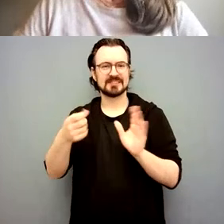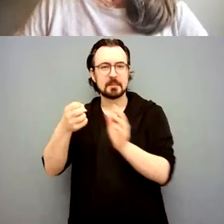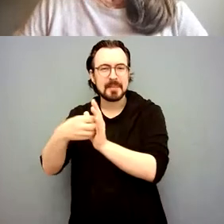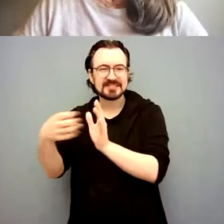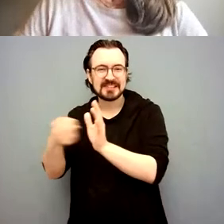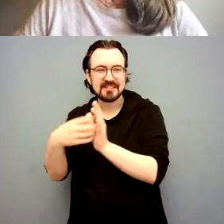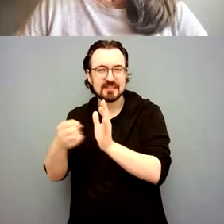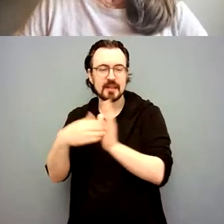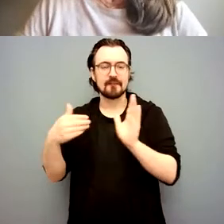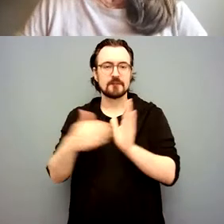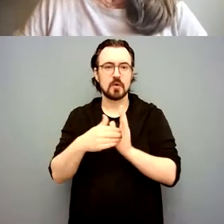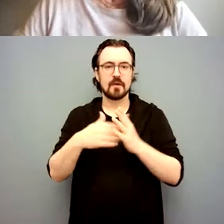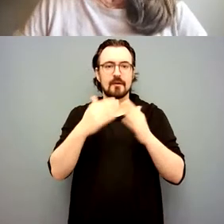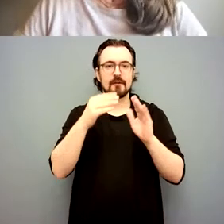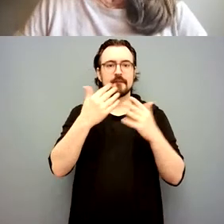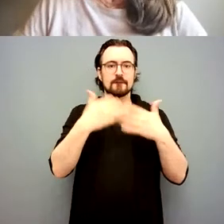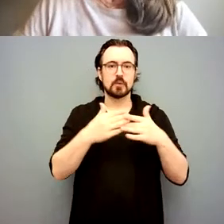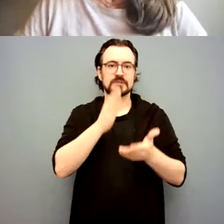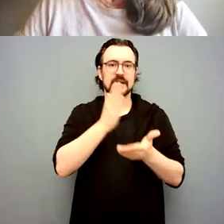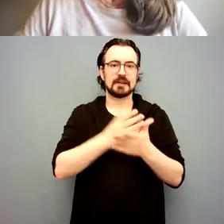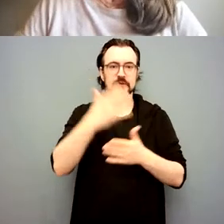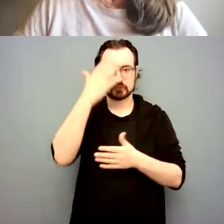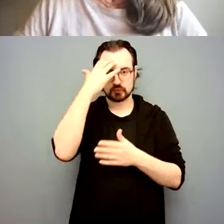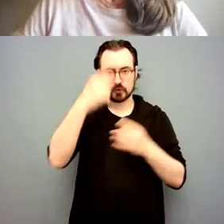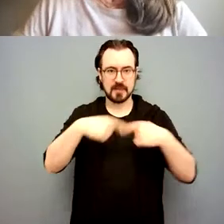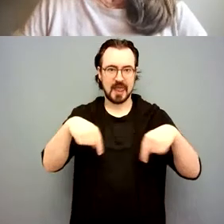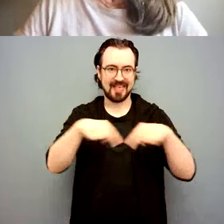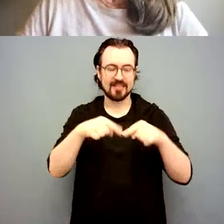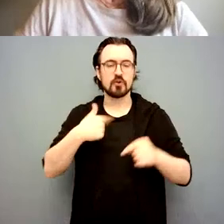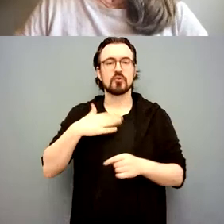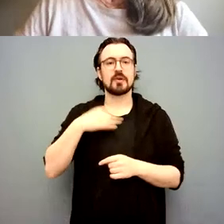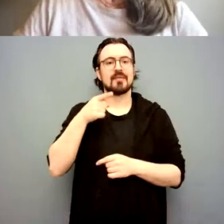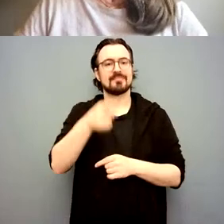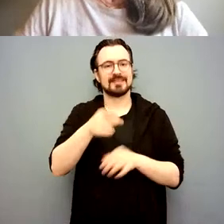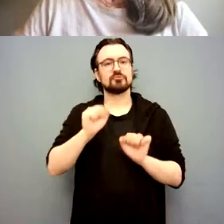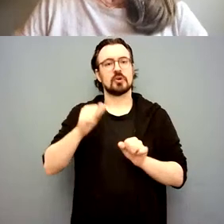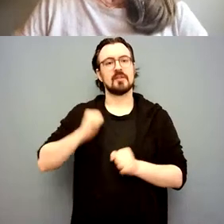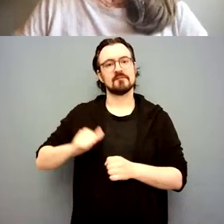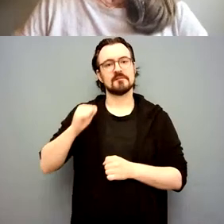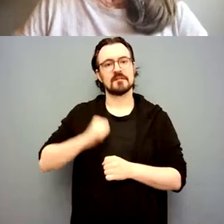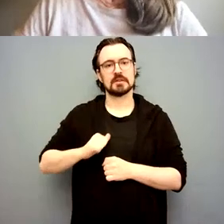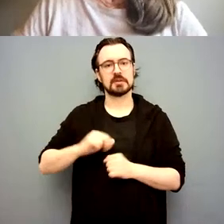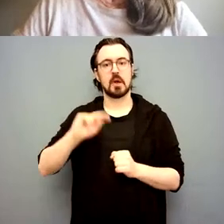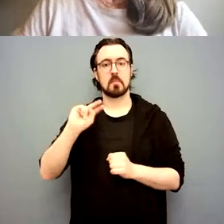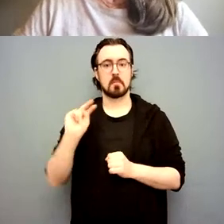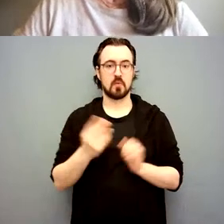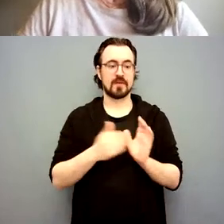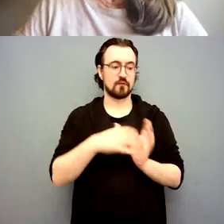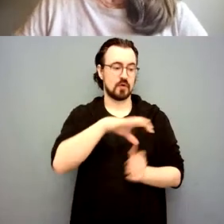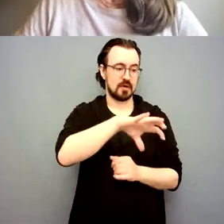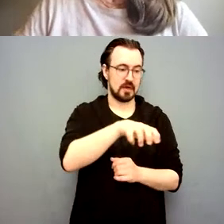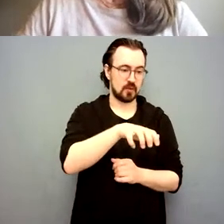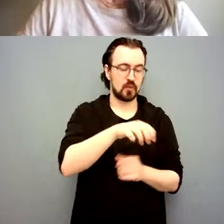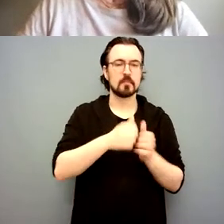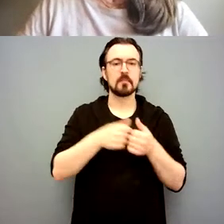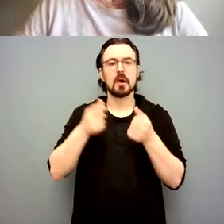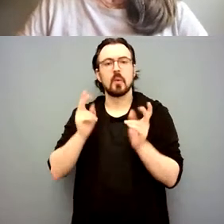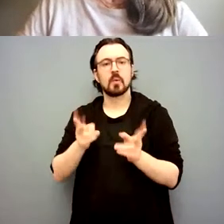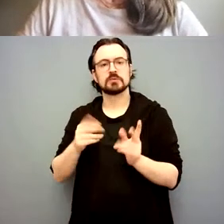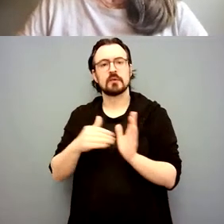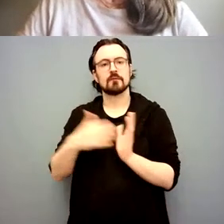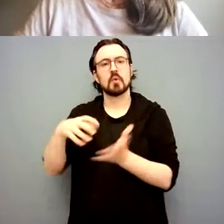funktionsrättskonsekvensbeskrivningen från Funktionsrätt Stockholms län. Den tycker jag ska användas både av regionen men också